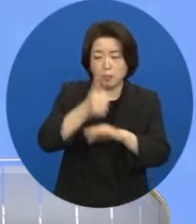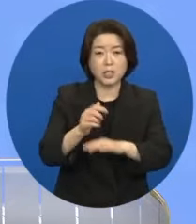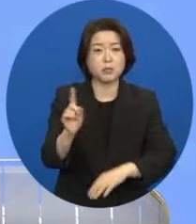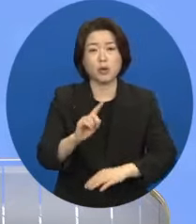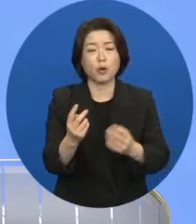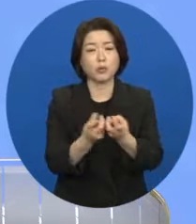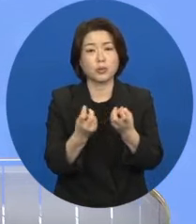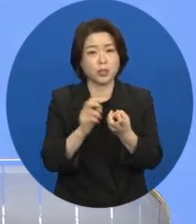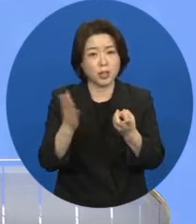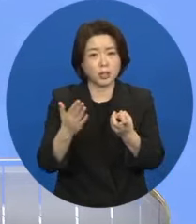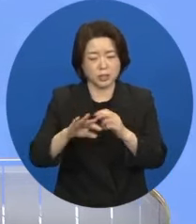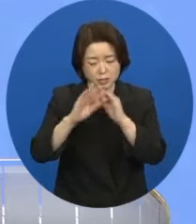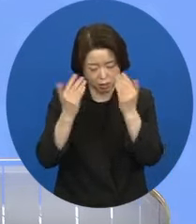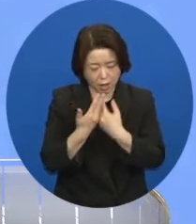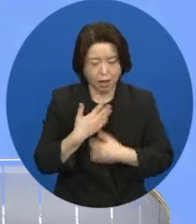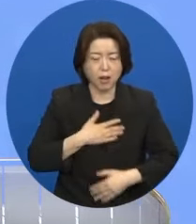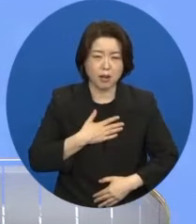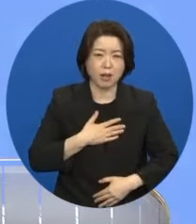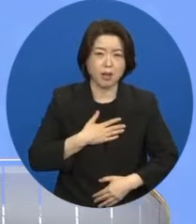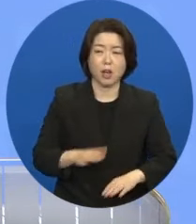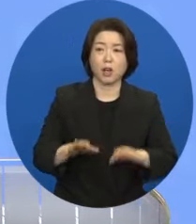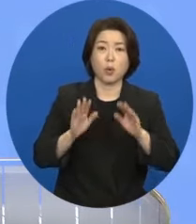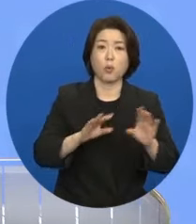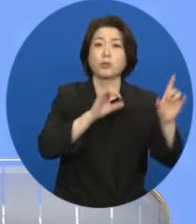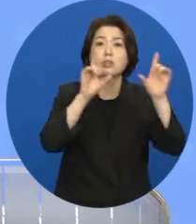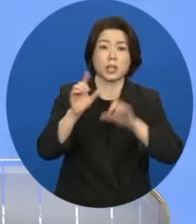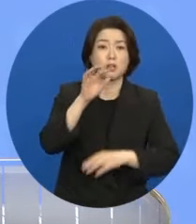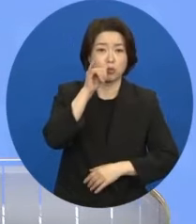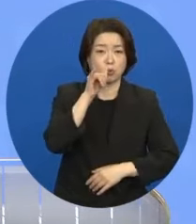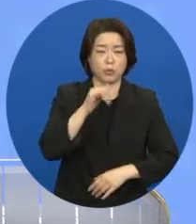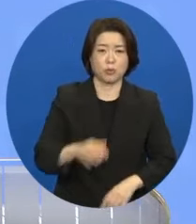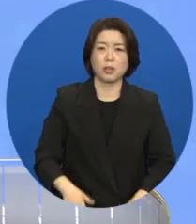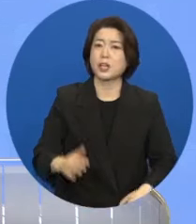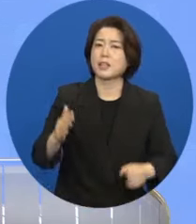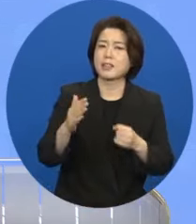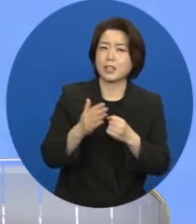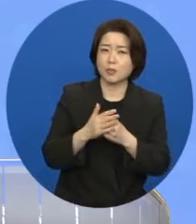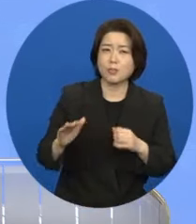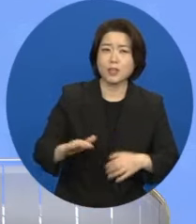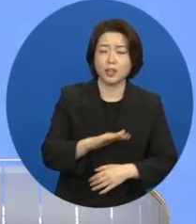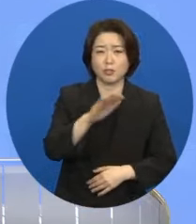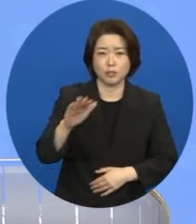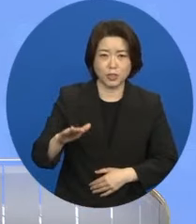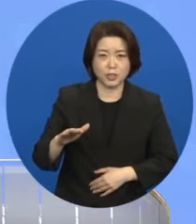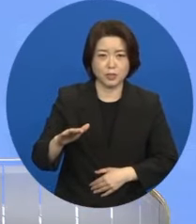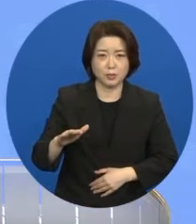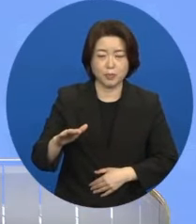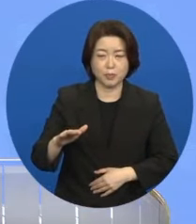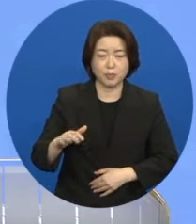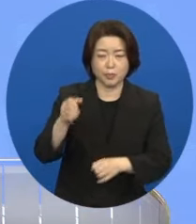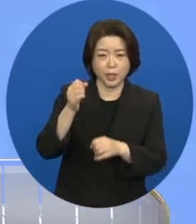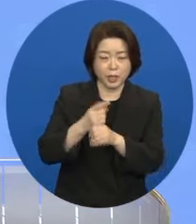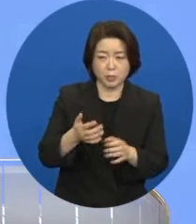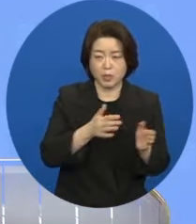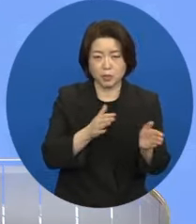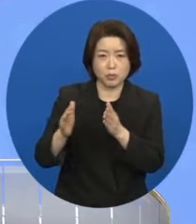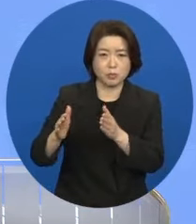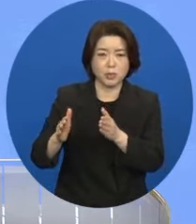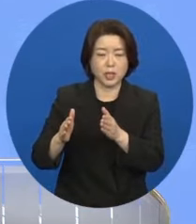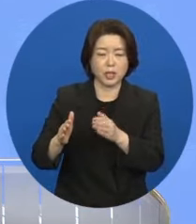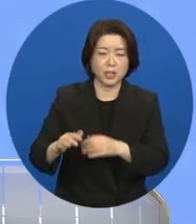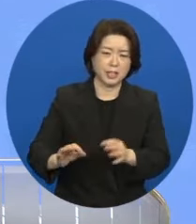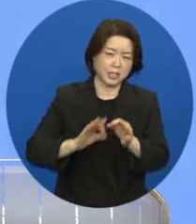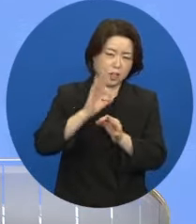될지 우리는 이미 알고 있어요 알고 오늘을 살아가고 있습니다 그러므로 하나님께서 이미 예비하신 그 유업과 영원한